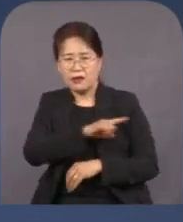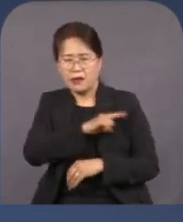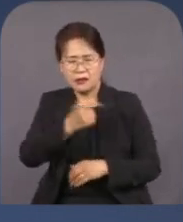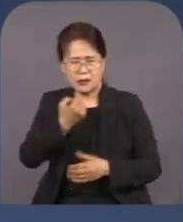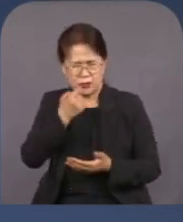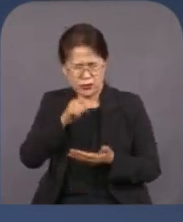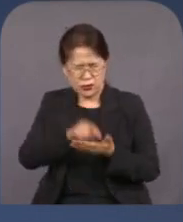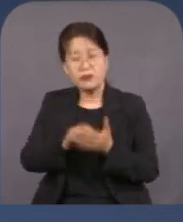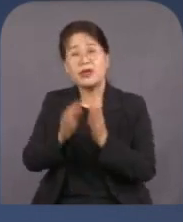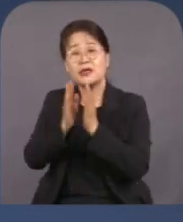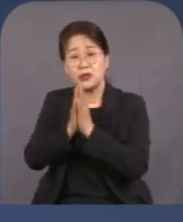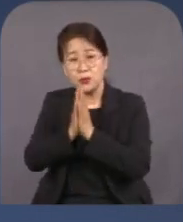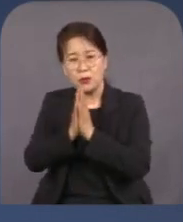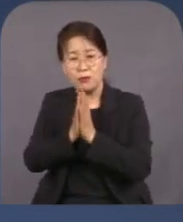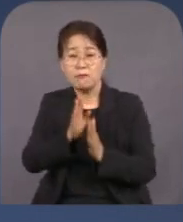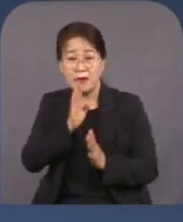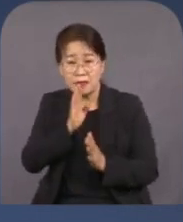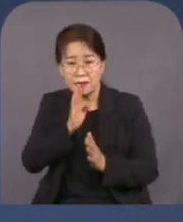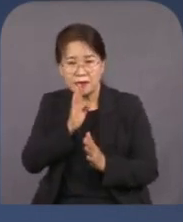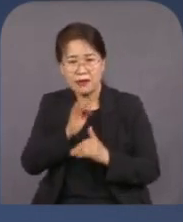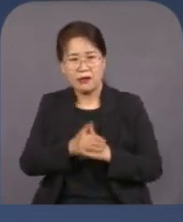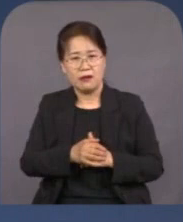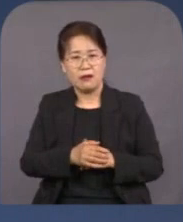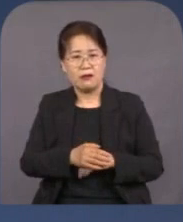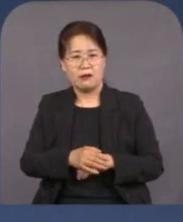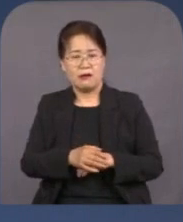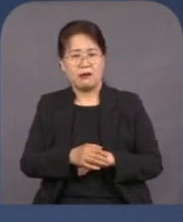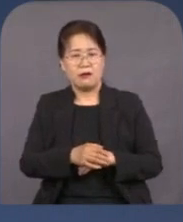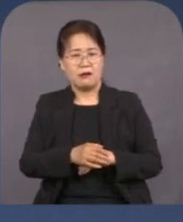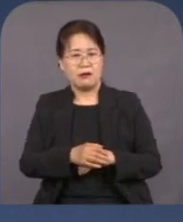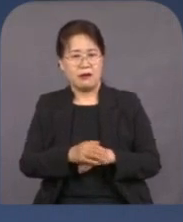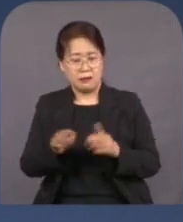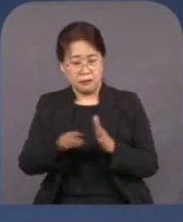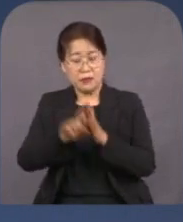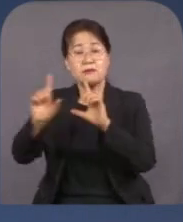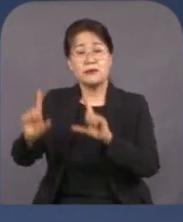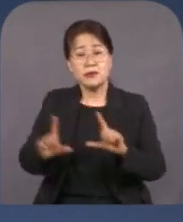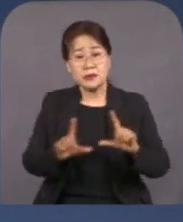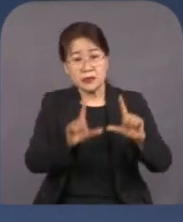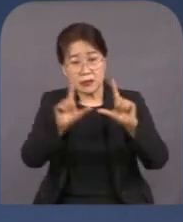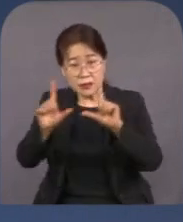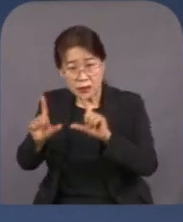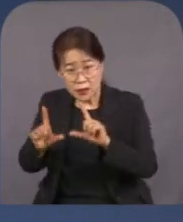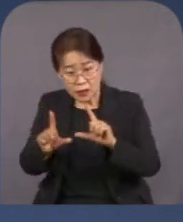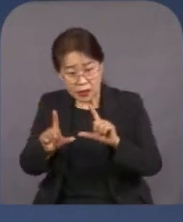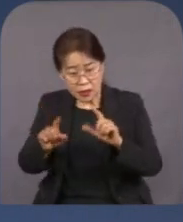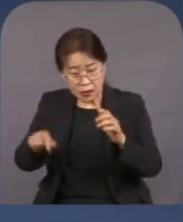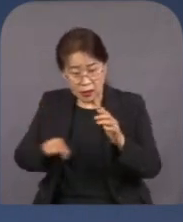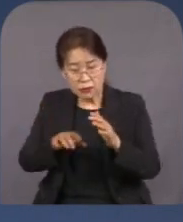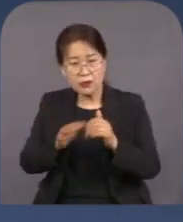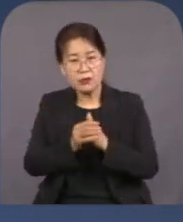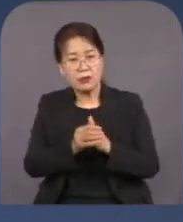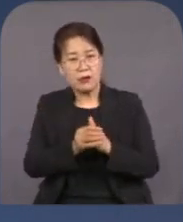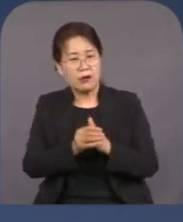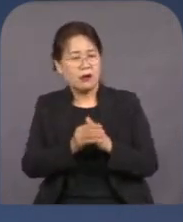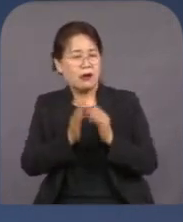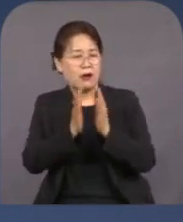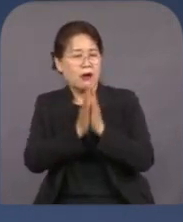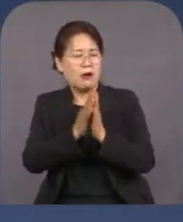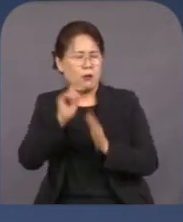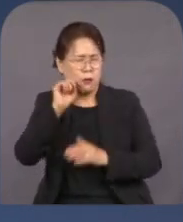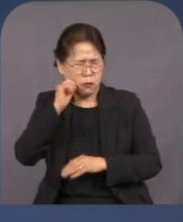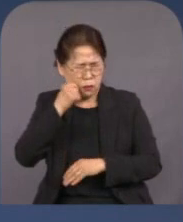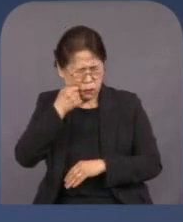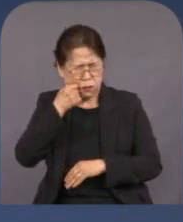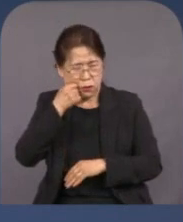기도일 수 있어요 그렇죠 그런데 실제로 우리 신앙생활에서 보게 되면 기도만큼 어려운게